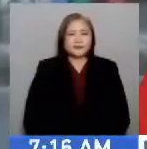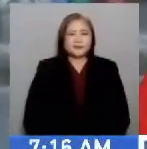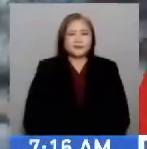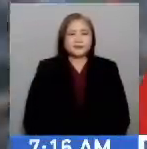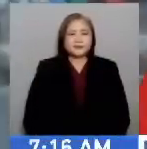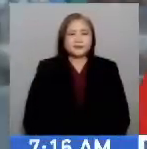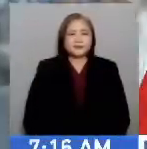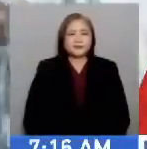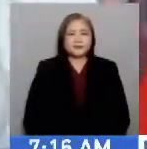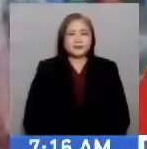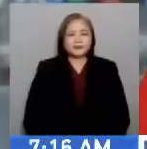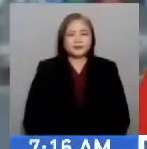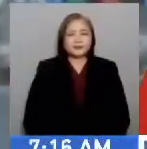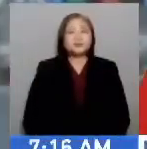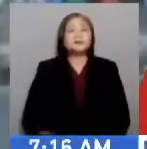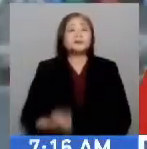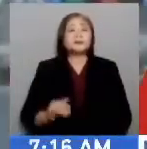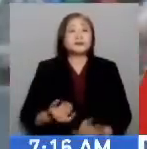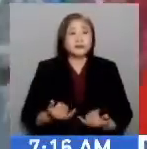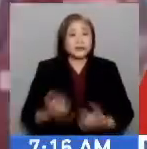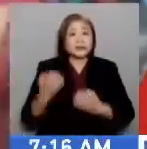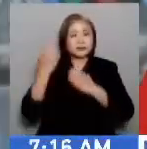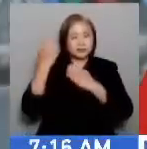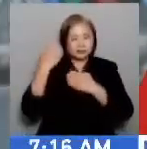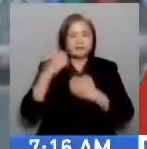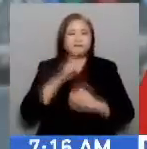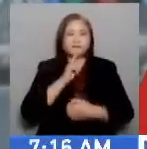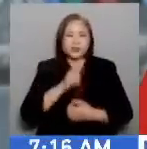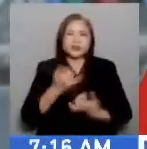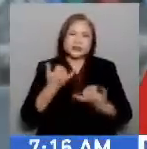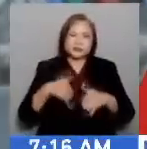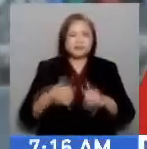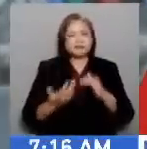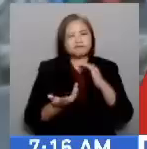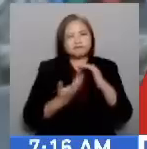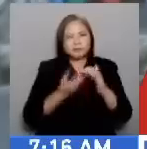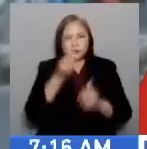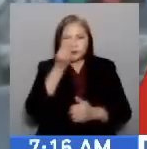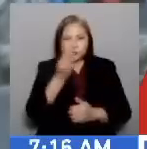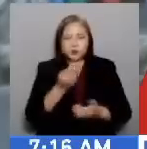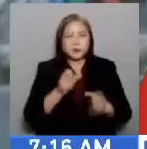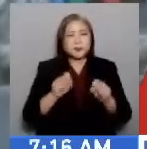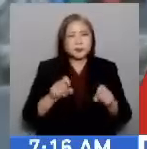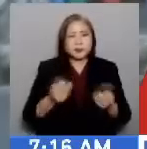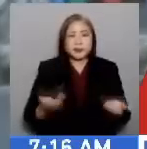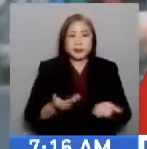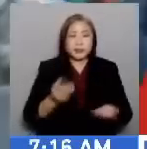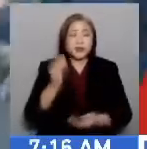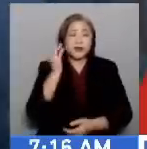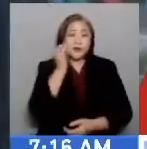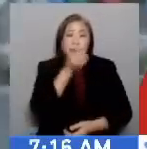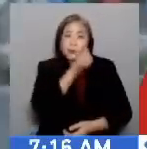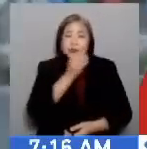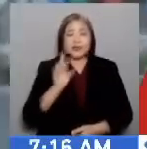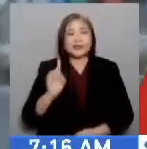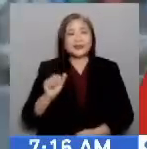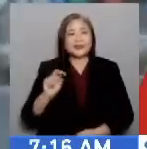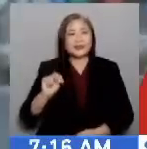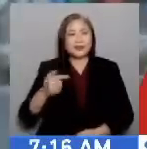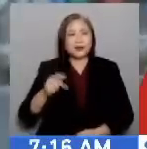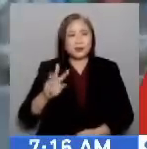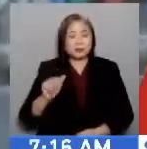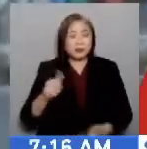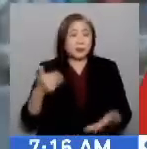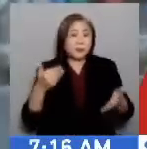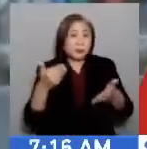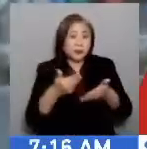Maris, tulad ng inaasahan eh, matumal pa rin ang bentahan ng mga bulaklak rito sa Dangwa. Pero umaasa pa rin sila na habang papalapit ang Valentine's Day,